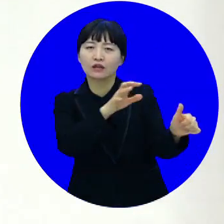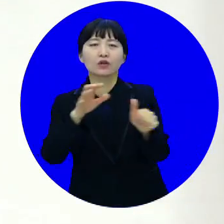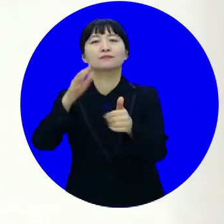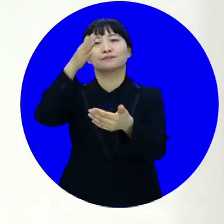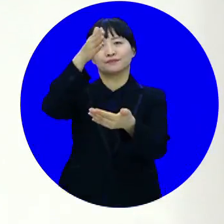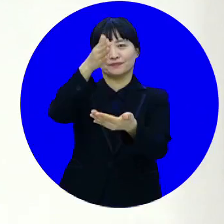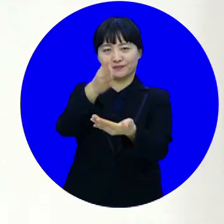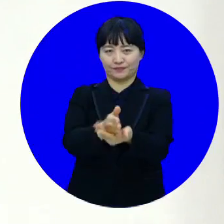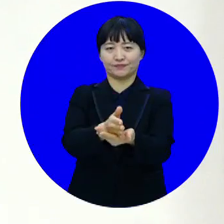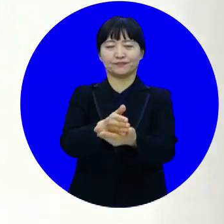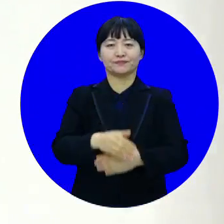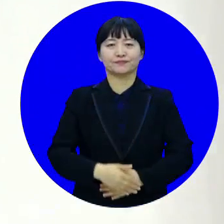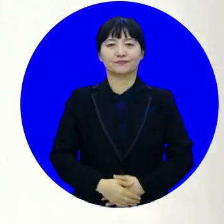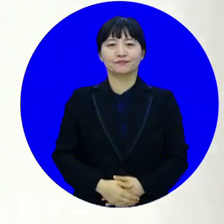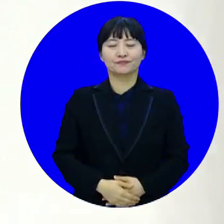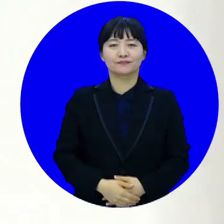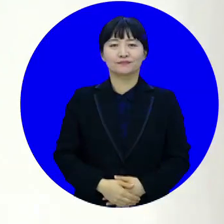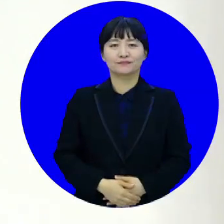않겠습니다.